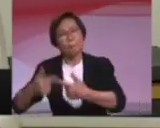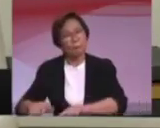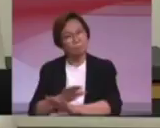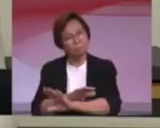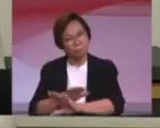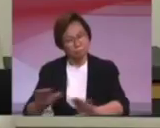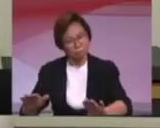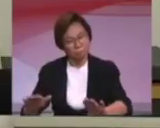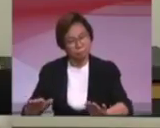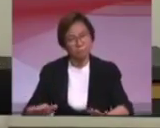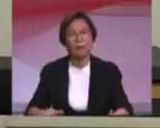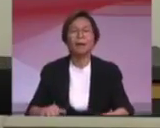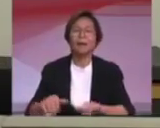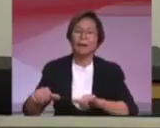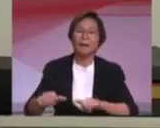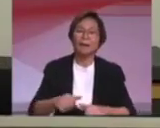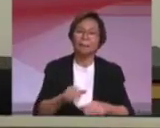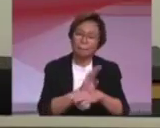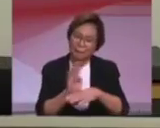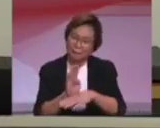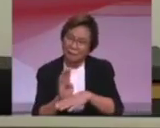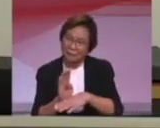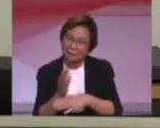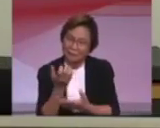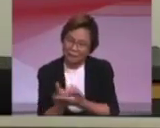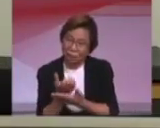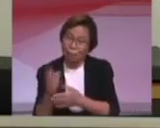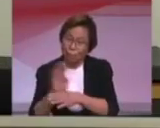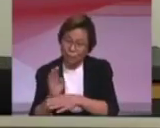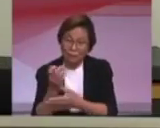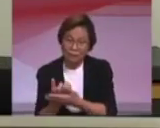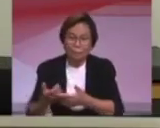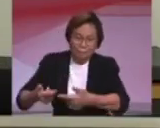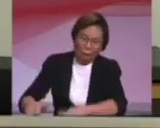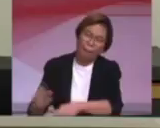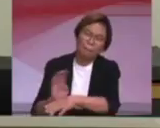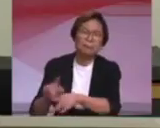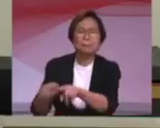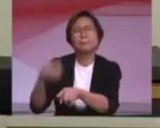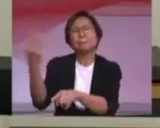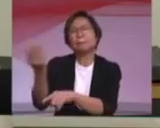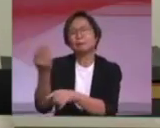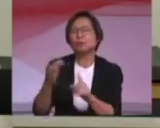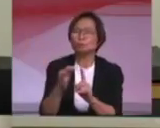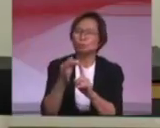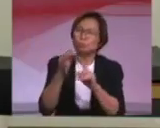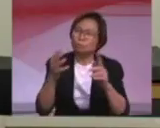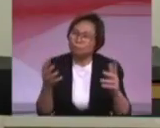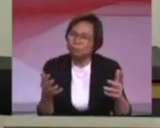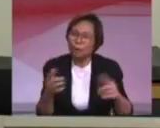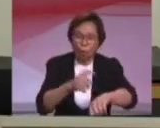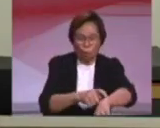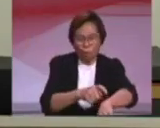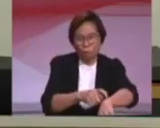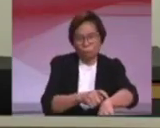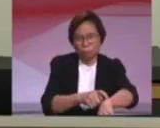bagaimanapun, kegiatan ekonomi dibenarkan beroperasi seperti biasa, cuma mungkin waktu